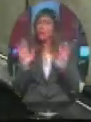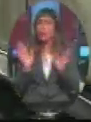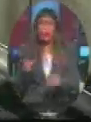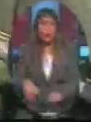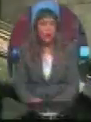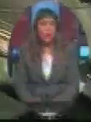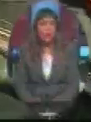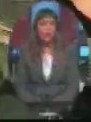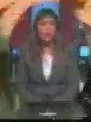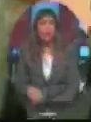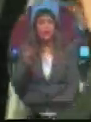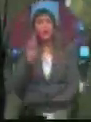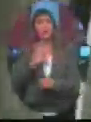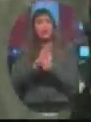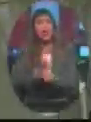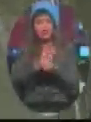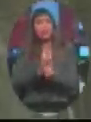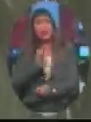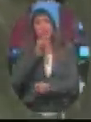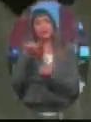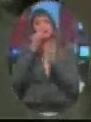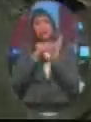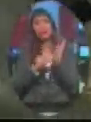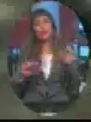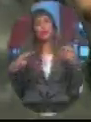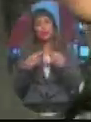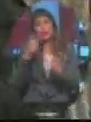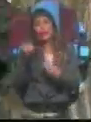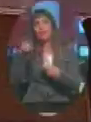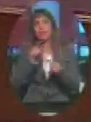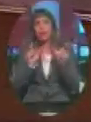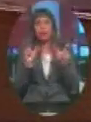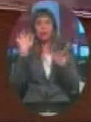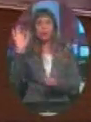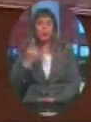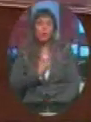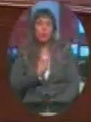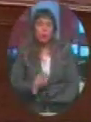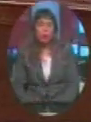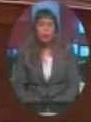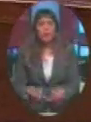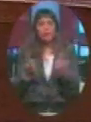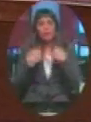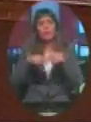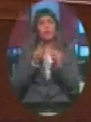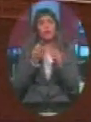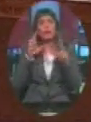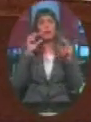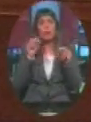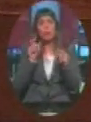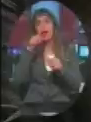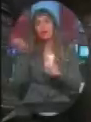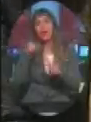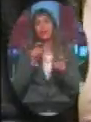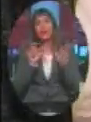בעקבות כך, על רטאס הופעלו לחצים מקרב הרשימה המשותפת שיסיר את חסינותו. בוועדה דובר על הסרת החסינות מפני חיפוש